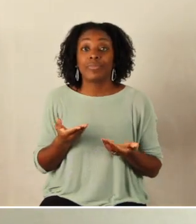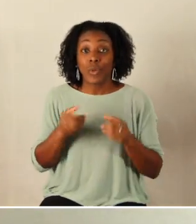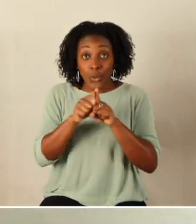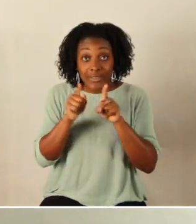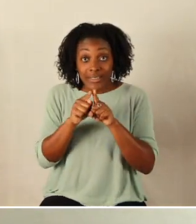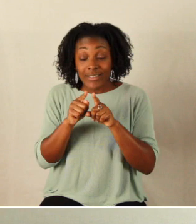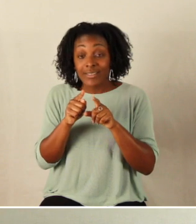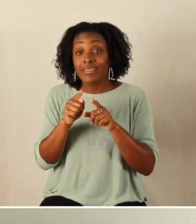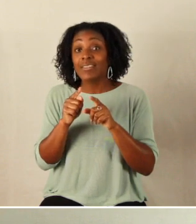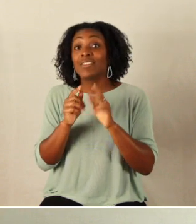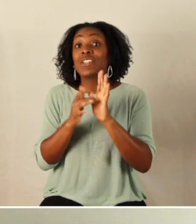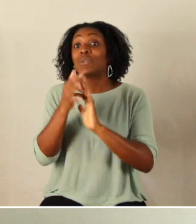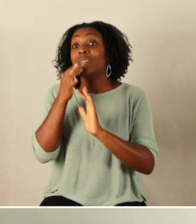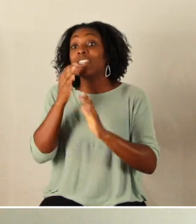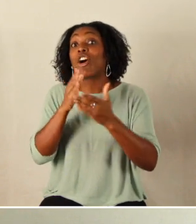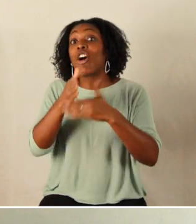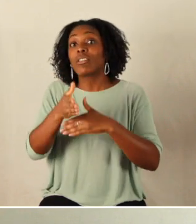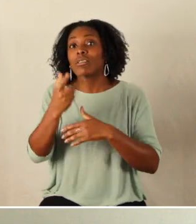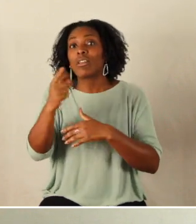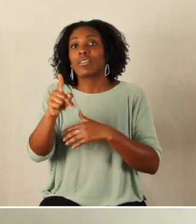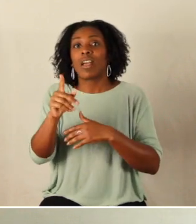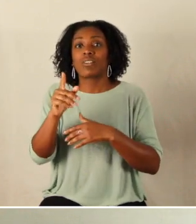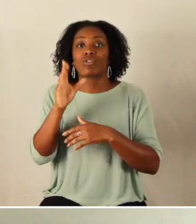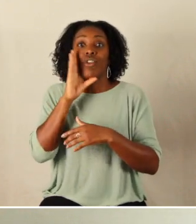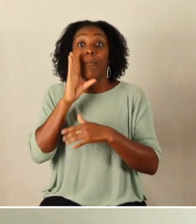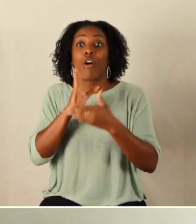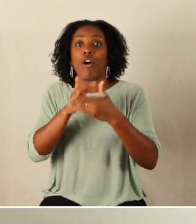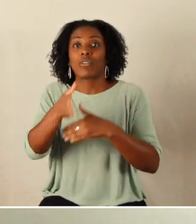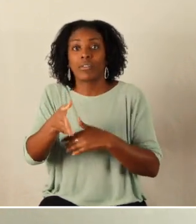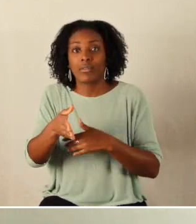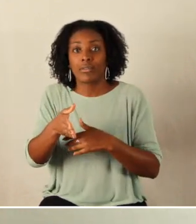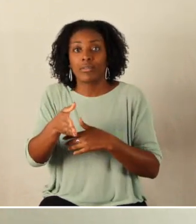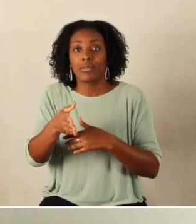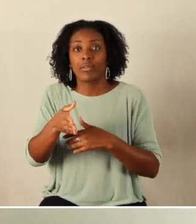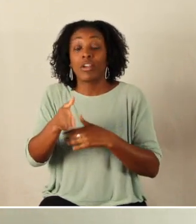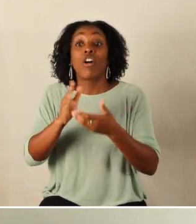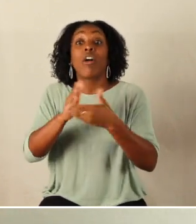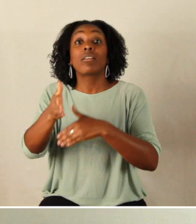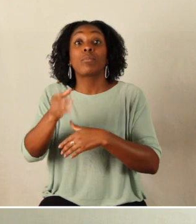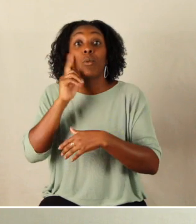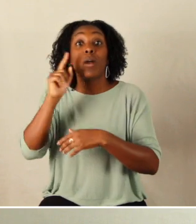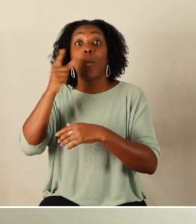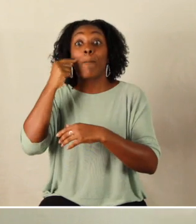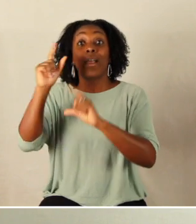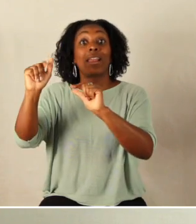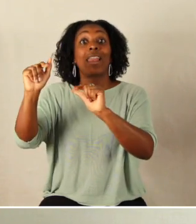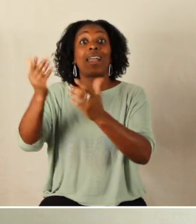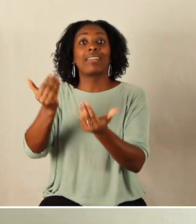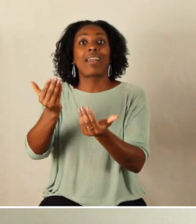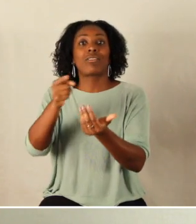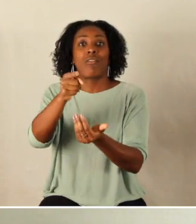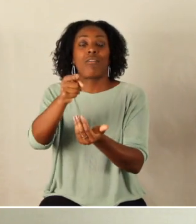entre dans ta chambre, entre ». C'est-à-dire en clair, si tu entres, c'est parce que le Père t'attend là. Le Père